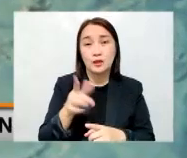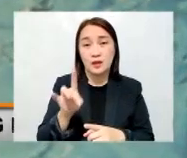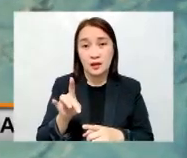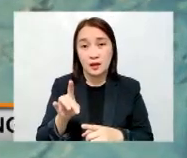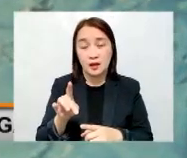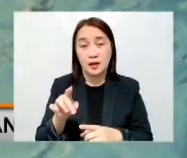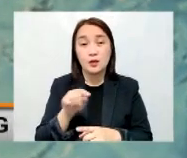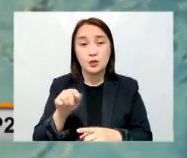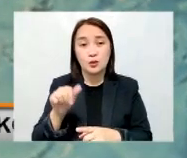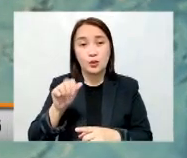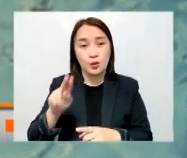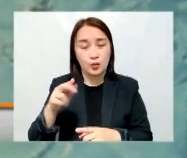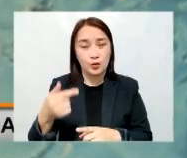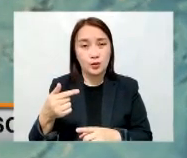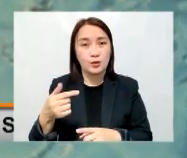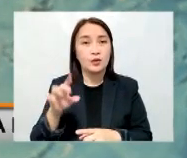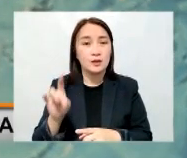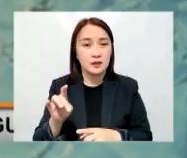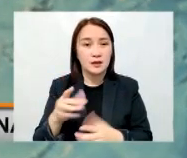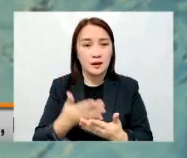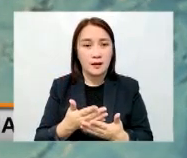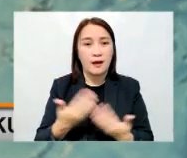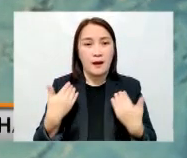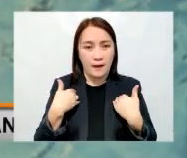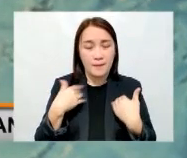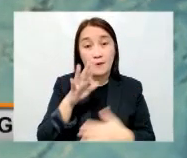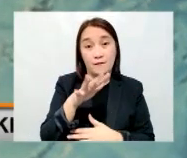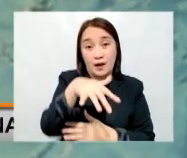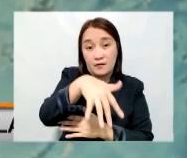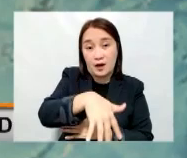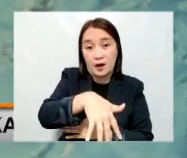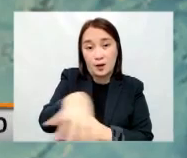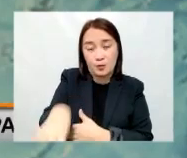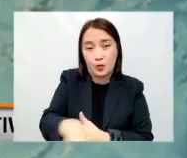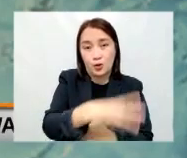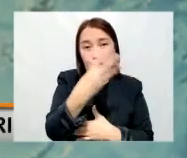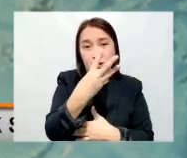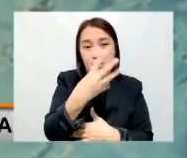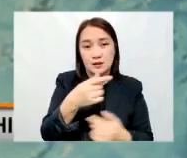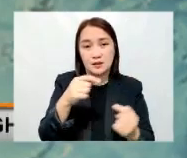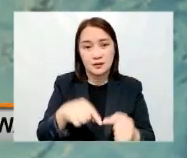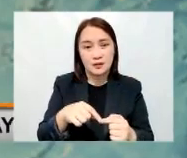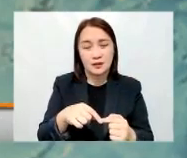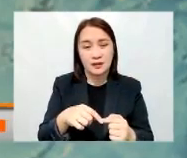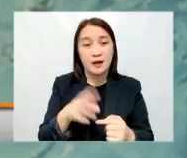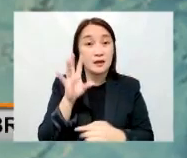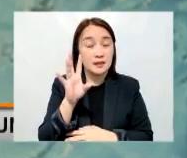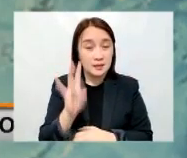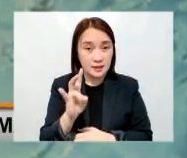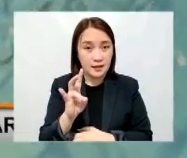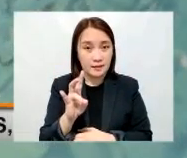alas 5 ng hapon hanggang alas 6 kinaumagahan. Apektado ng water service interruption ang 9 na barangay sa Bacoor,